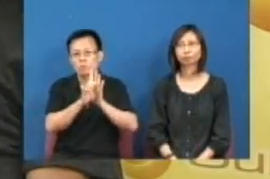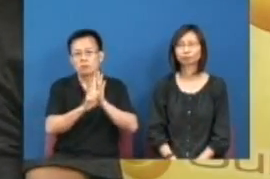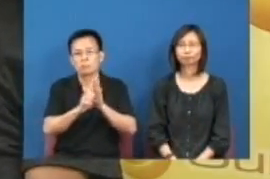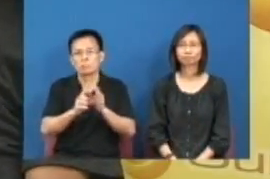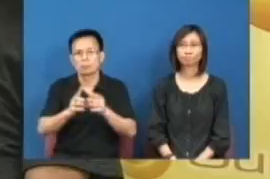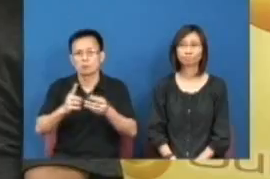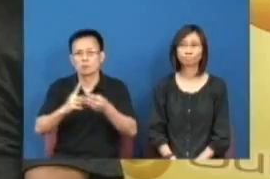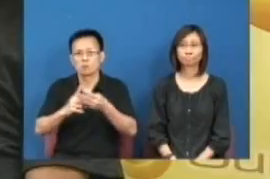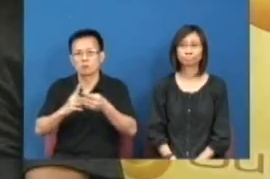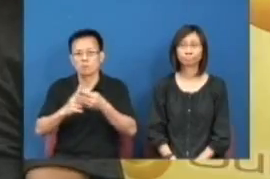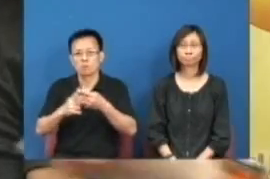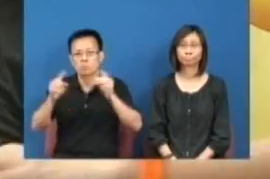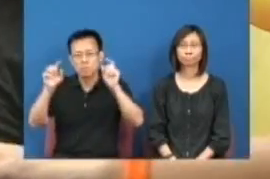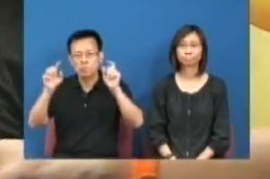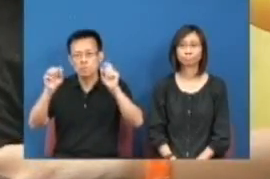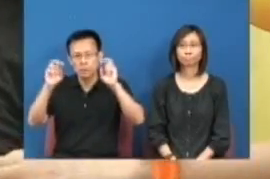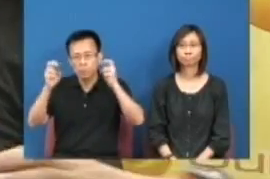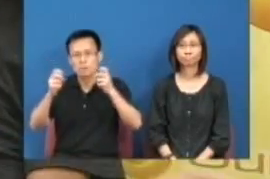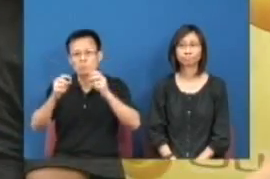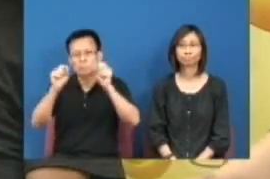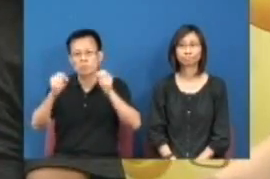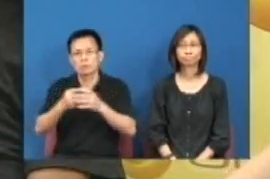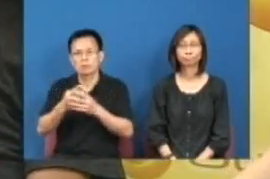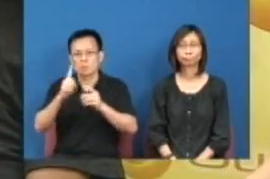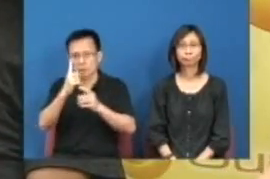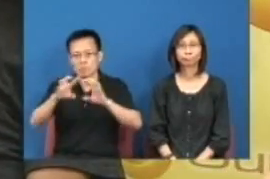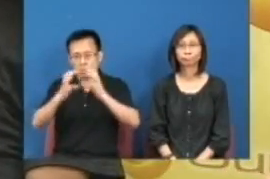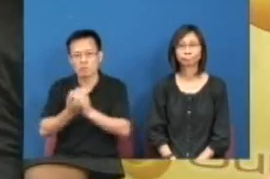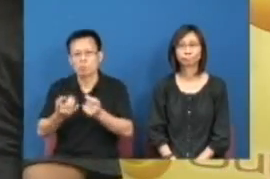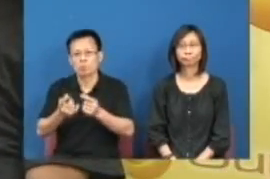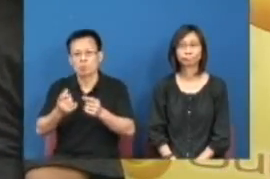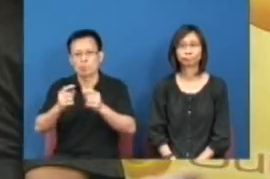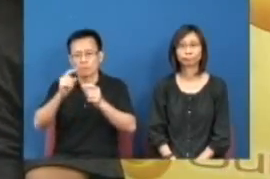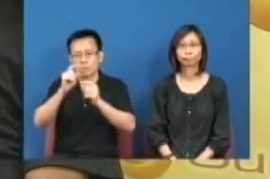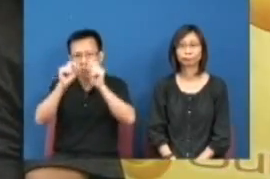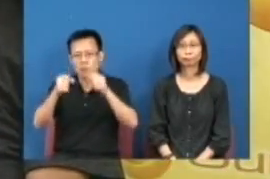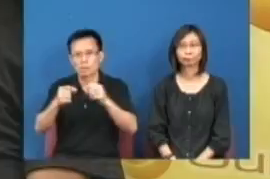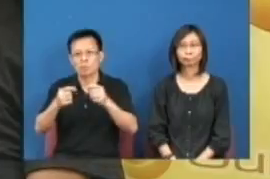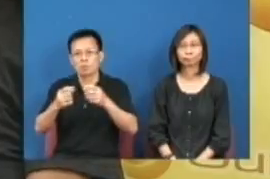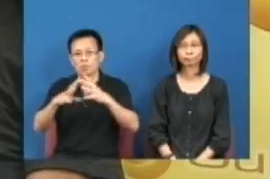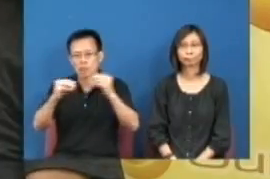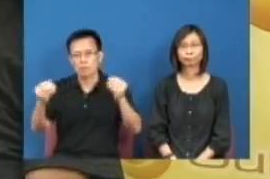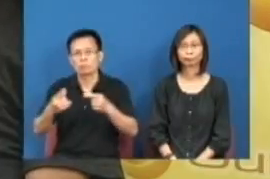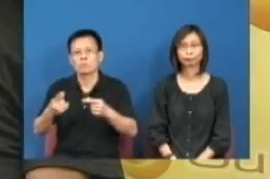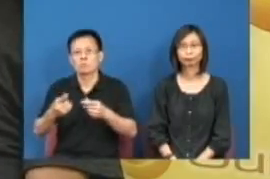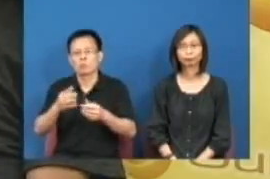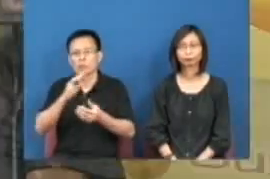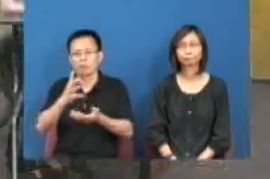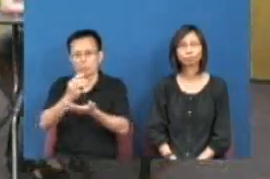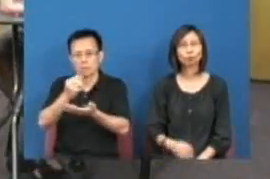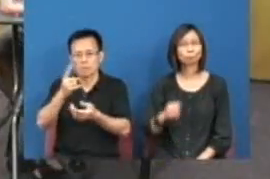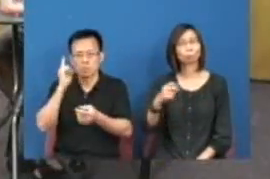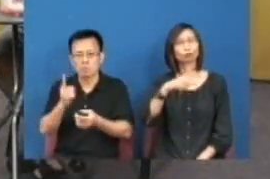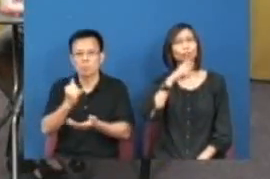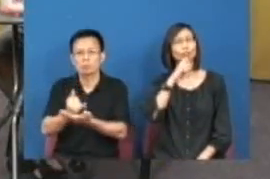本主義嘅問題啊嘛！咁你一個政黨連呢個問題都解答唔到嘅時候，咁你攞一百席都冇用啦。 甚至我哋